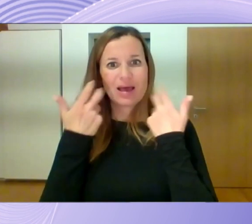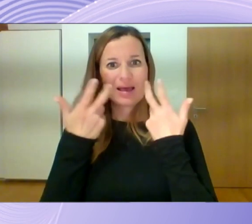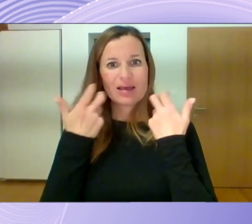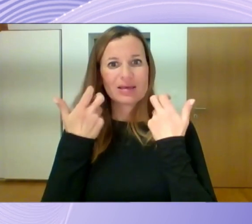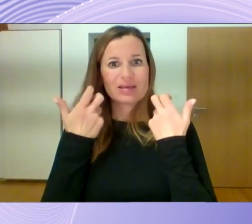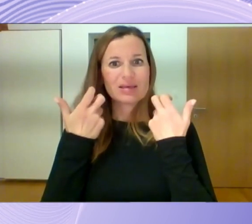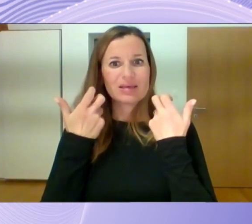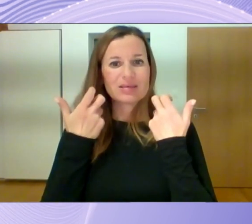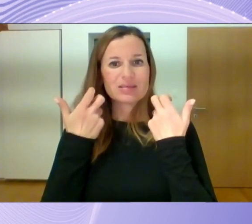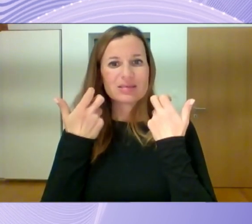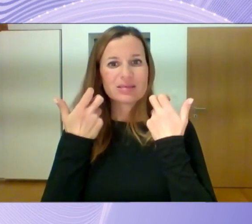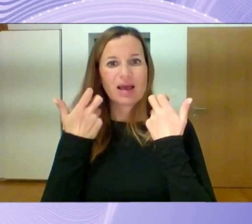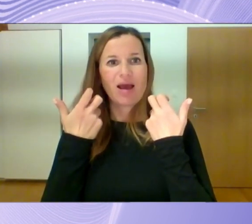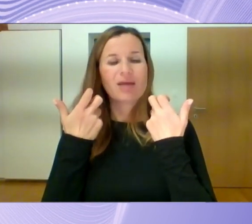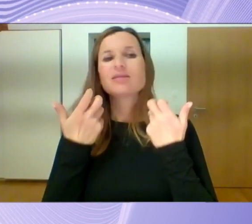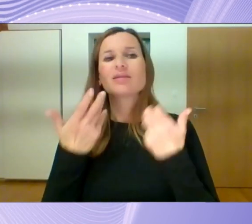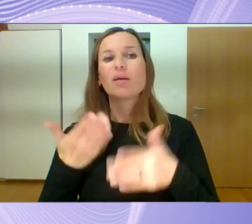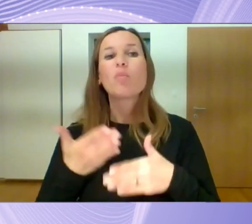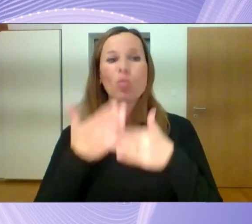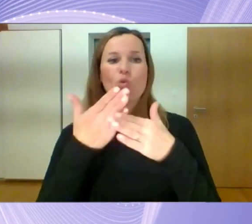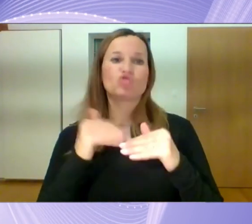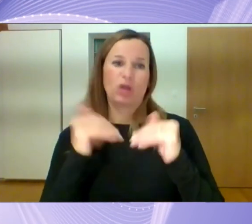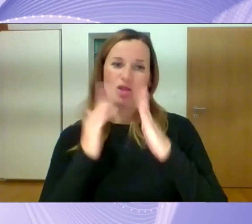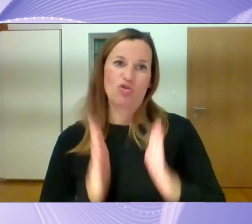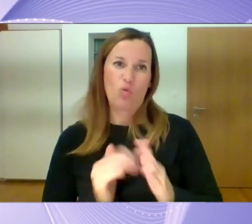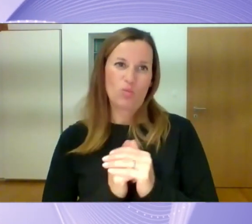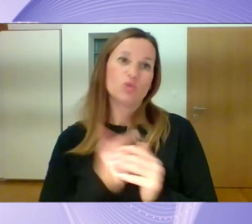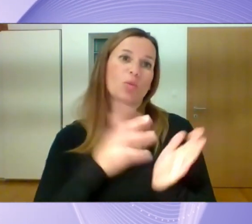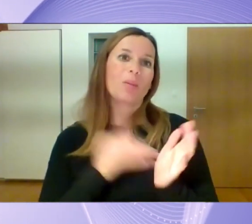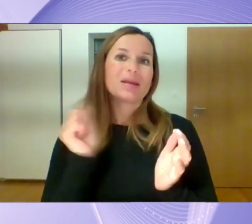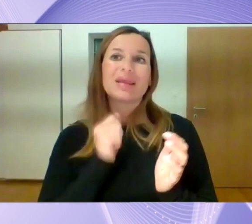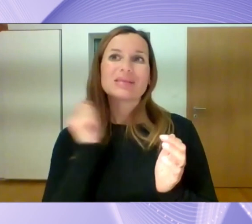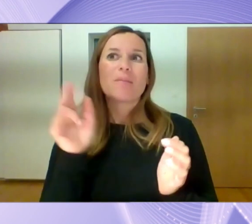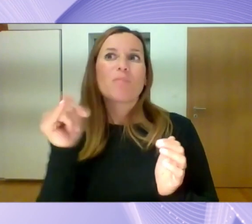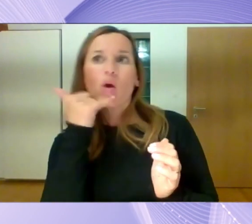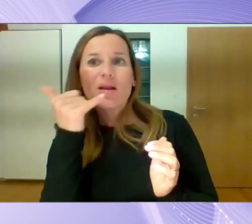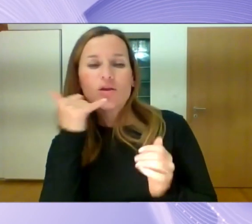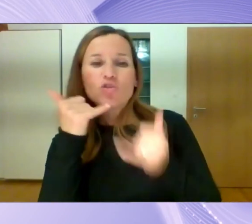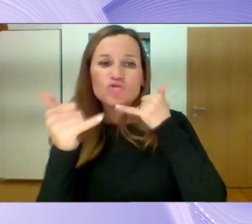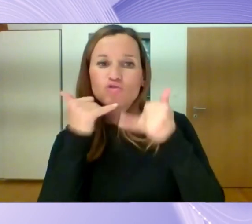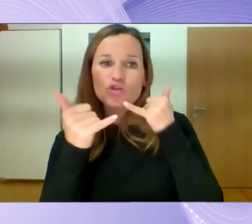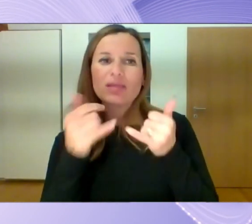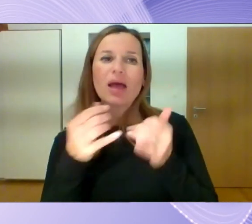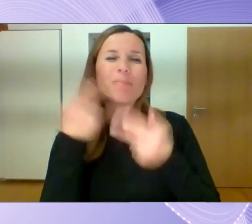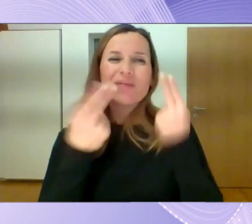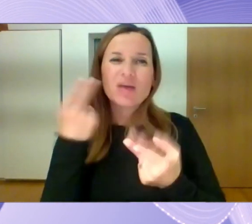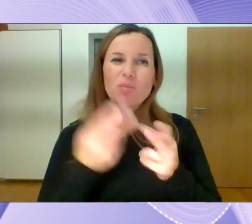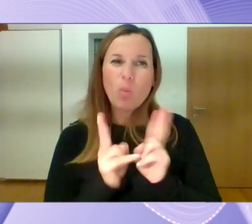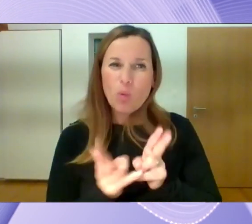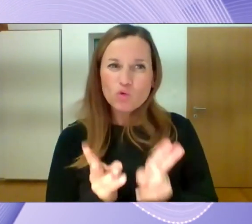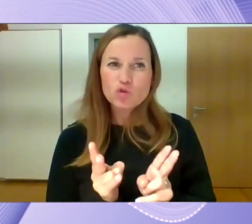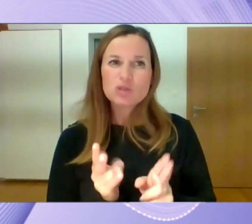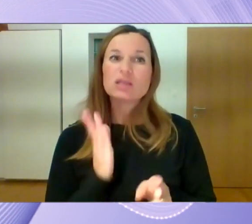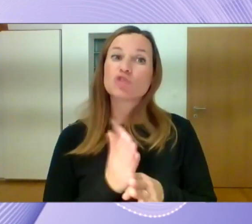o pomoči na domu. Da se pokliče, da se preveri možnosti, da se že vnaprej zmeni